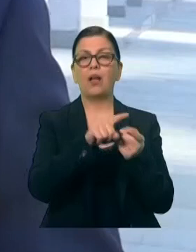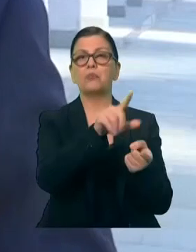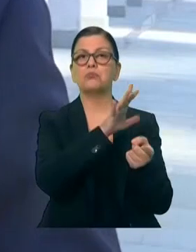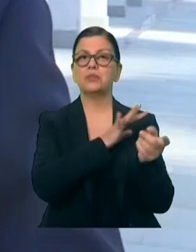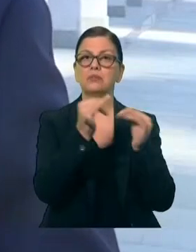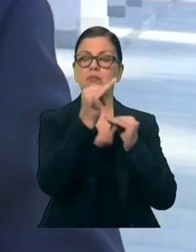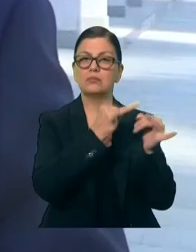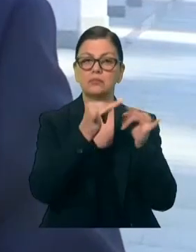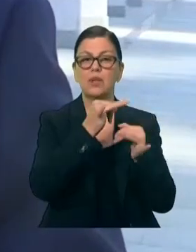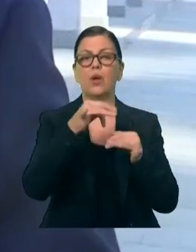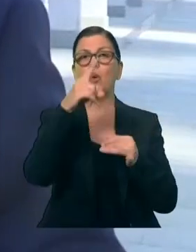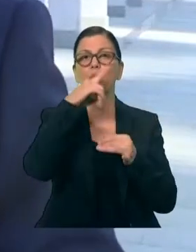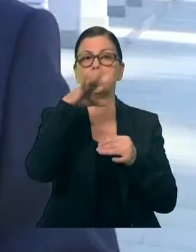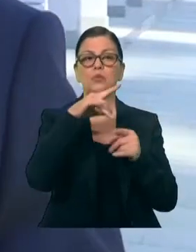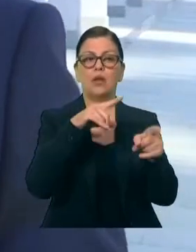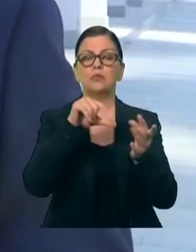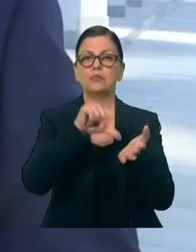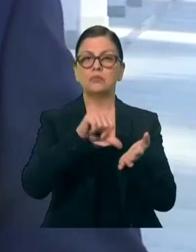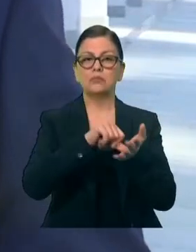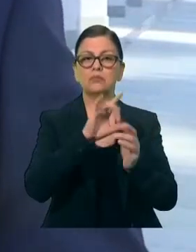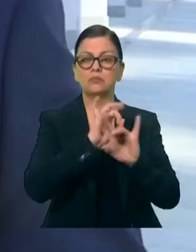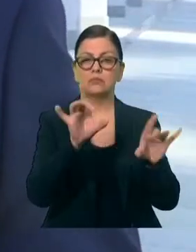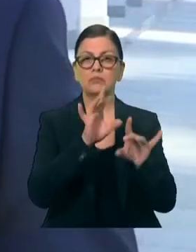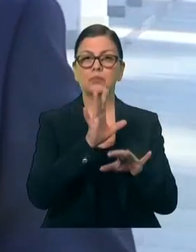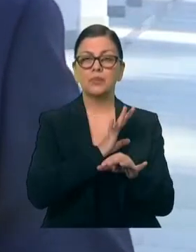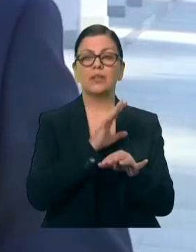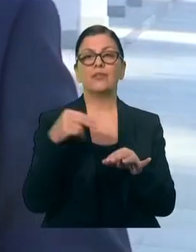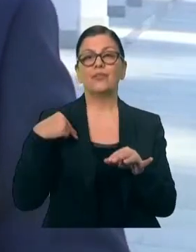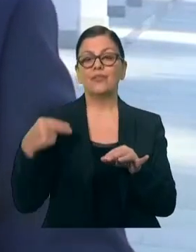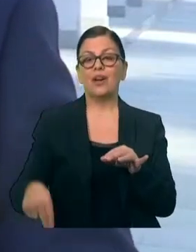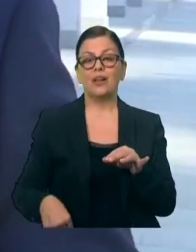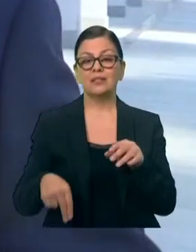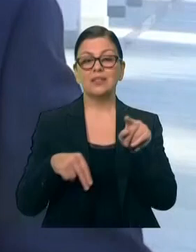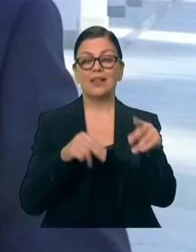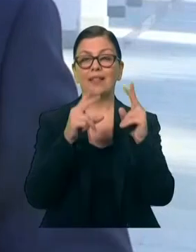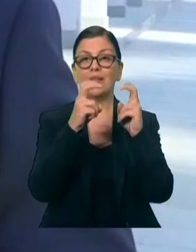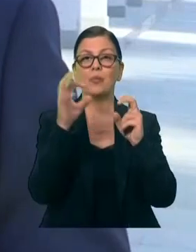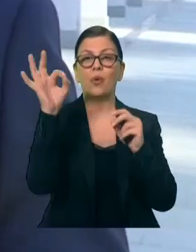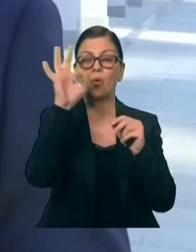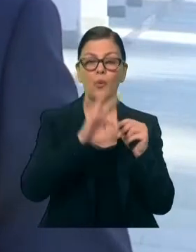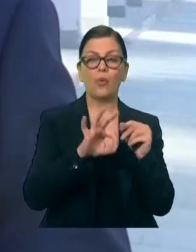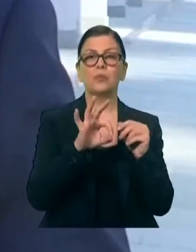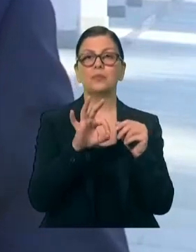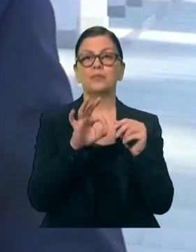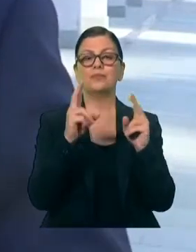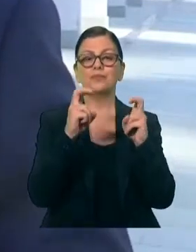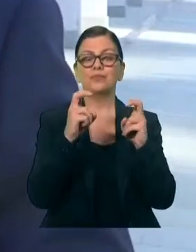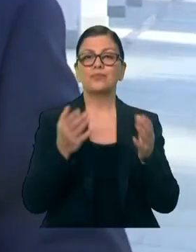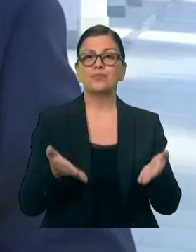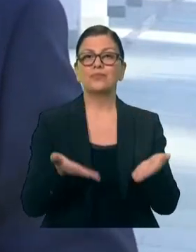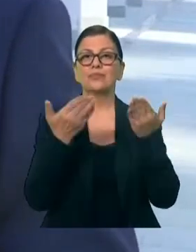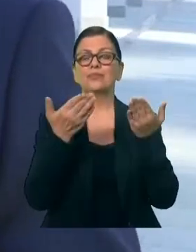olub və Rusiyanın rolu da burada olub və Fransa Rusiya məsələsində də qabardılan əsas məqamlardan biri